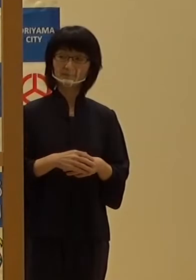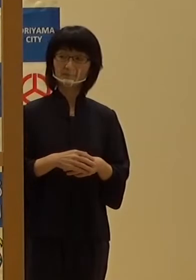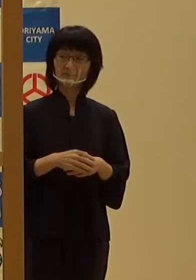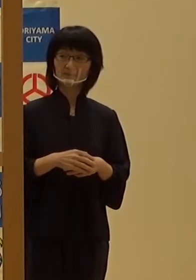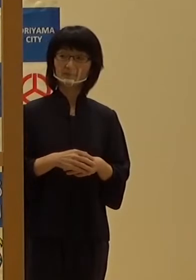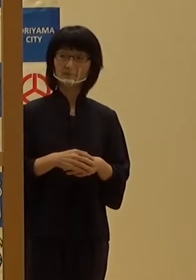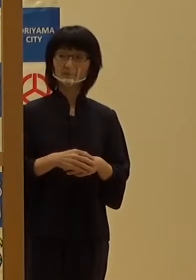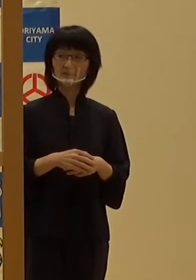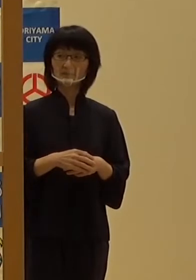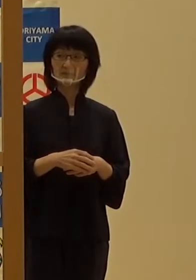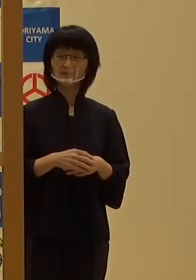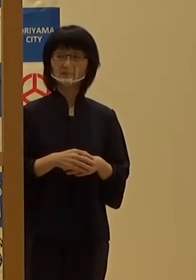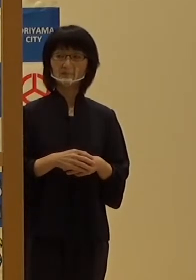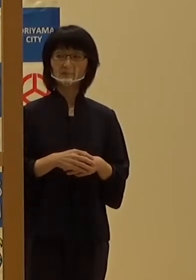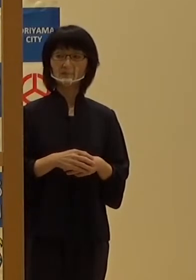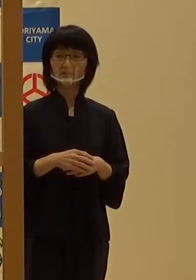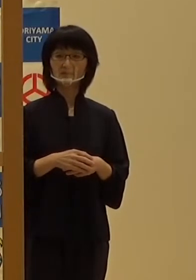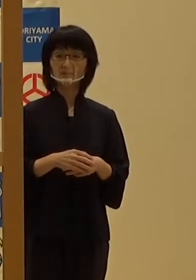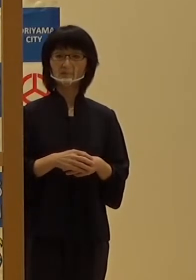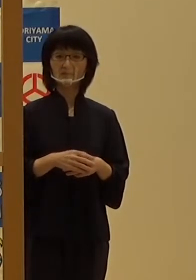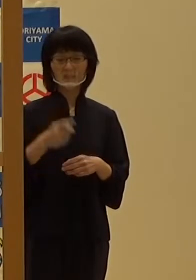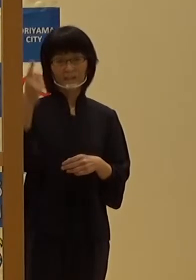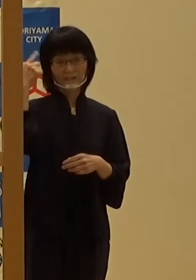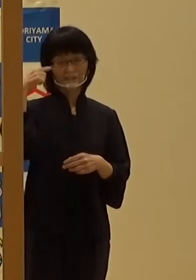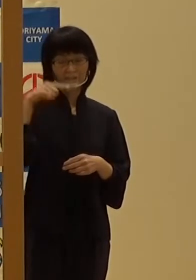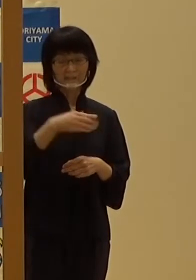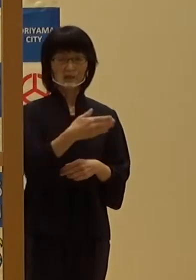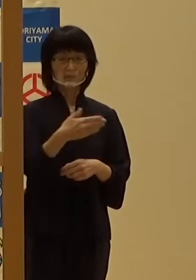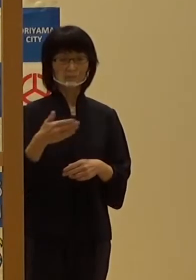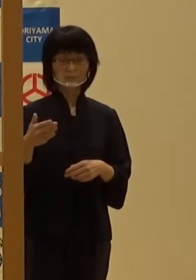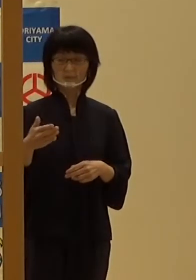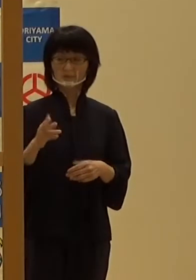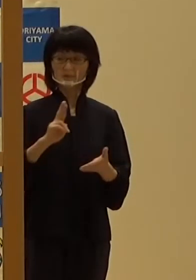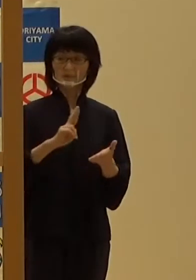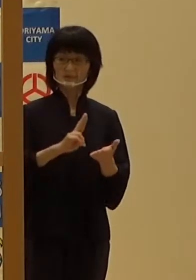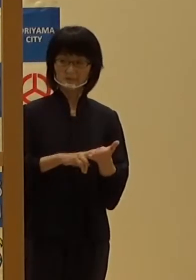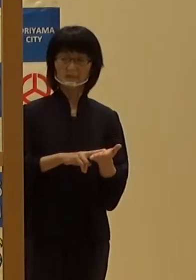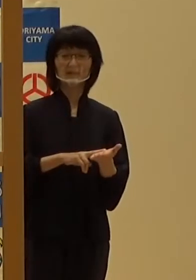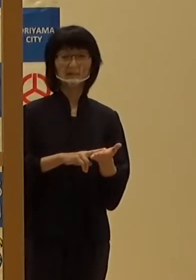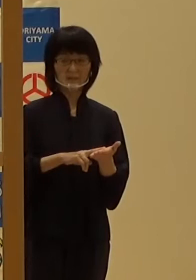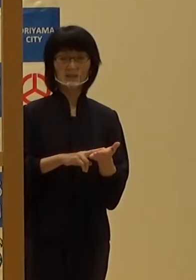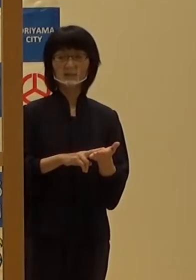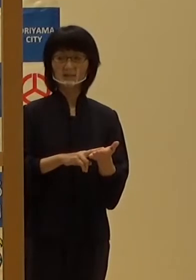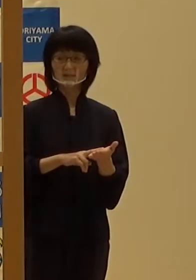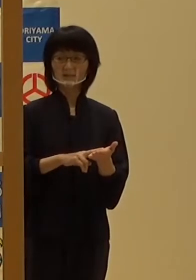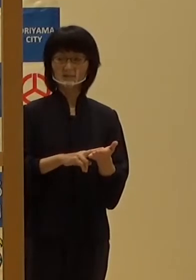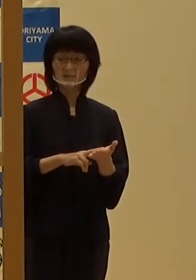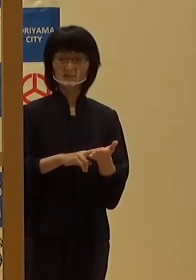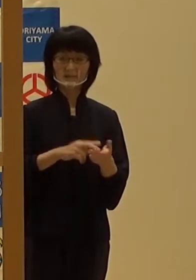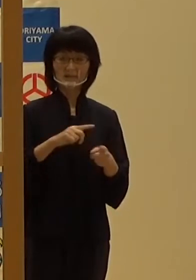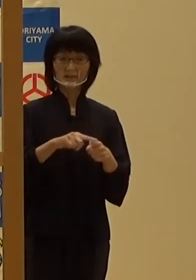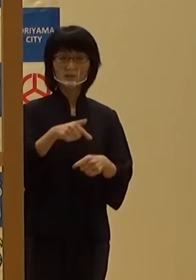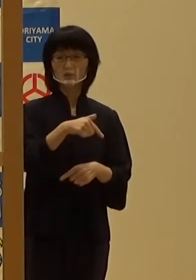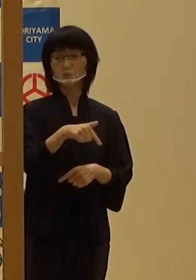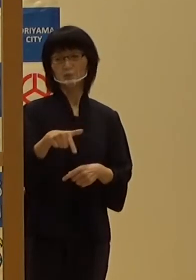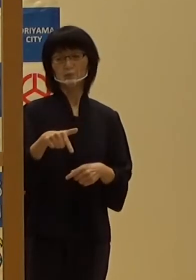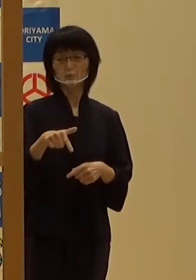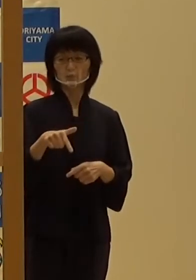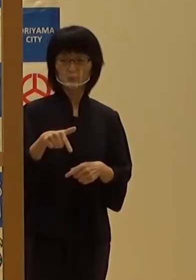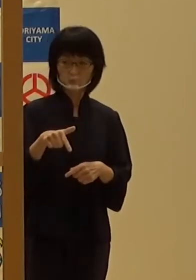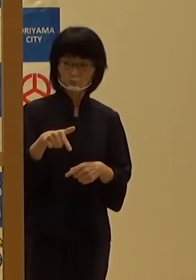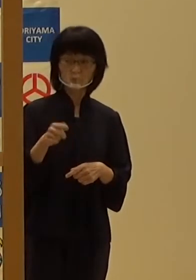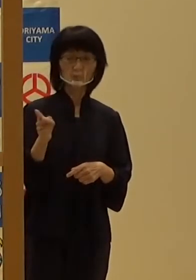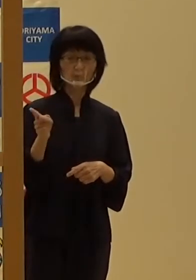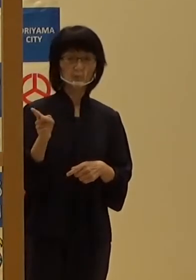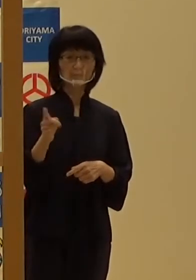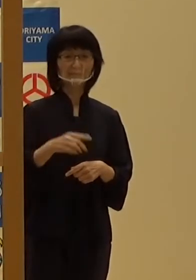日本遺産に浅川創生が指定されまして、その一部をなすものでございます